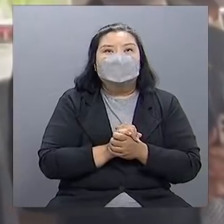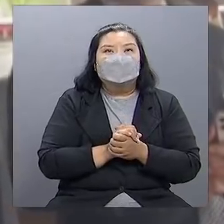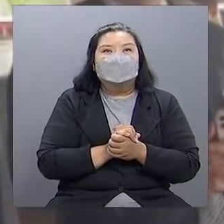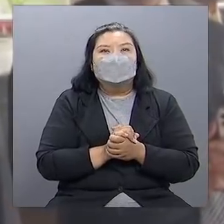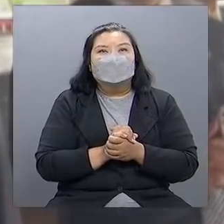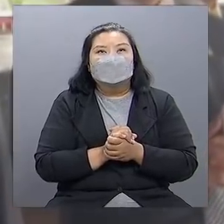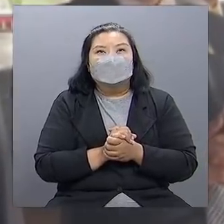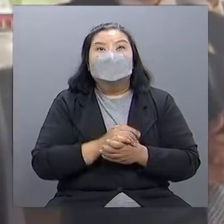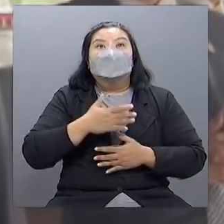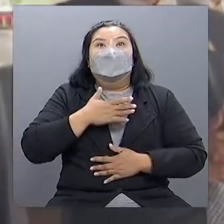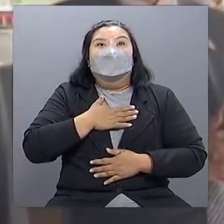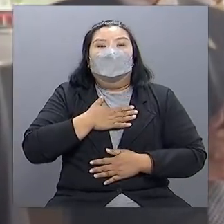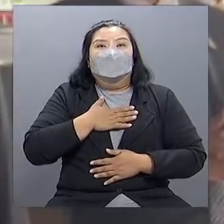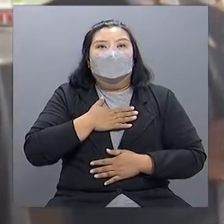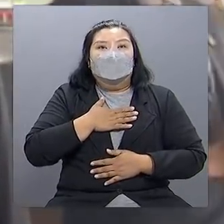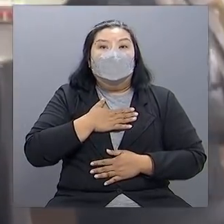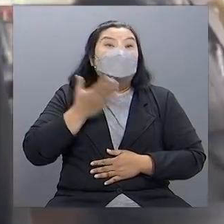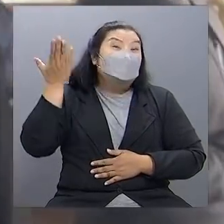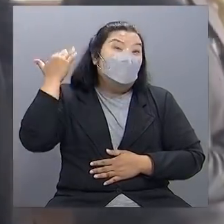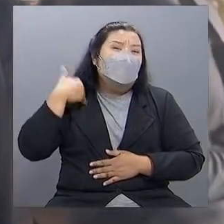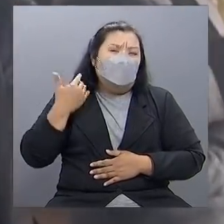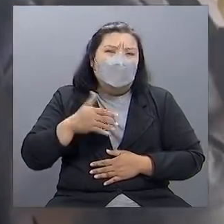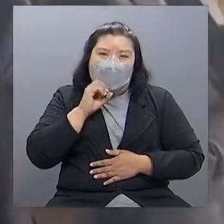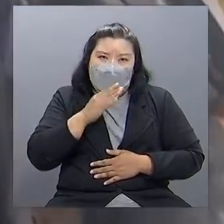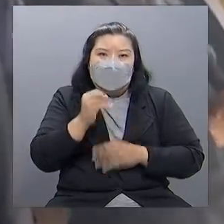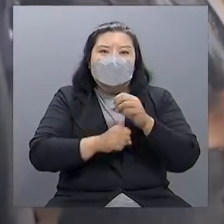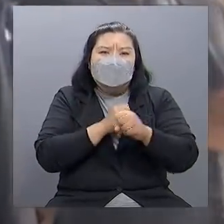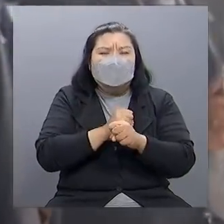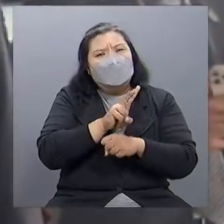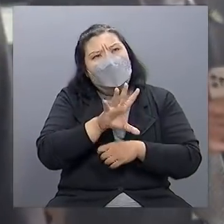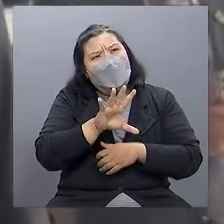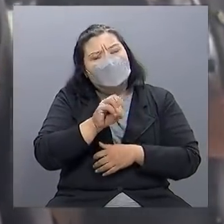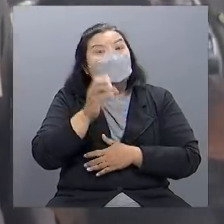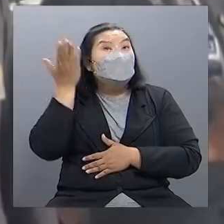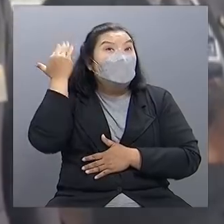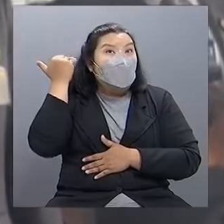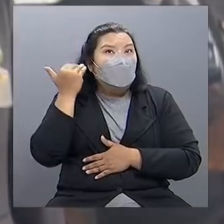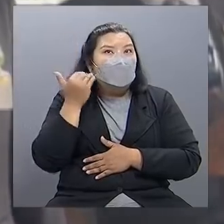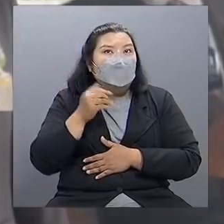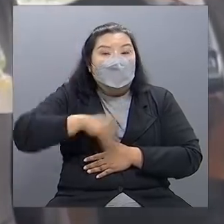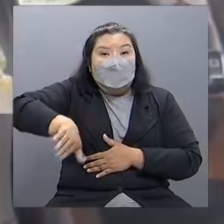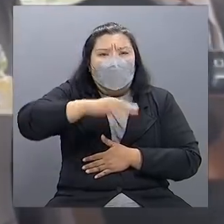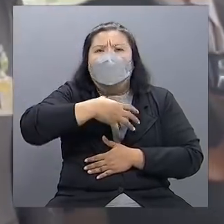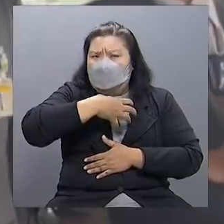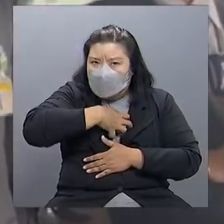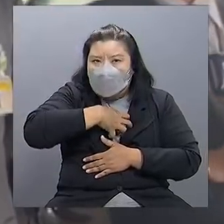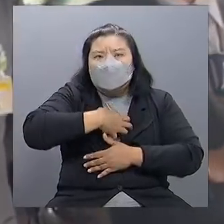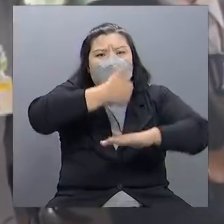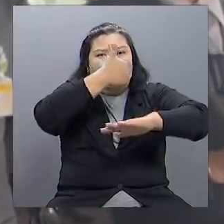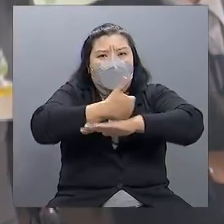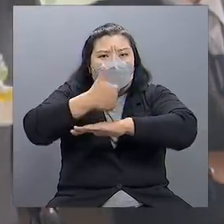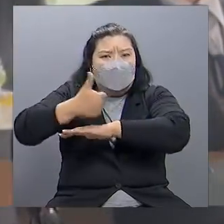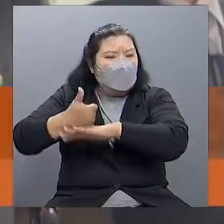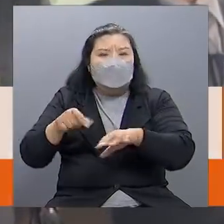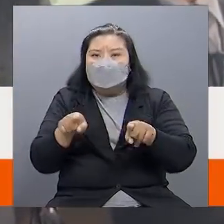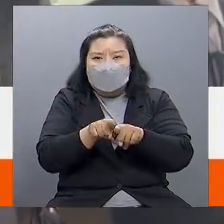การก็คือการเลือกตั้งกี่2522ถ้ากันเหมือนทุกพลาสเตอร์ต้องการเป็นแกนนำในการต่างๆนะครับนั้นนะครับ